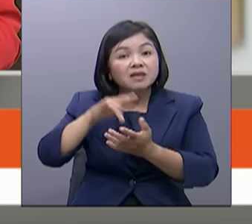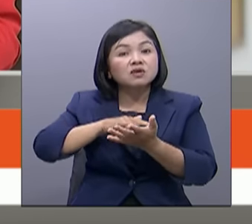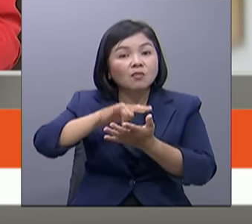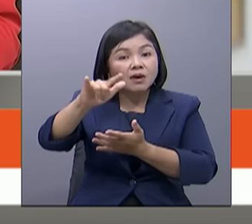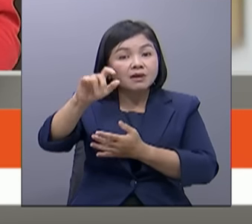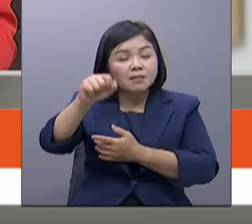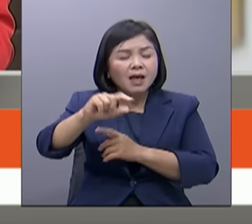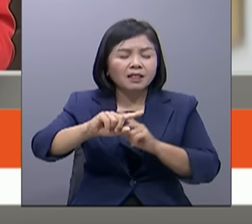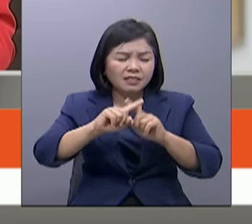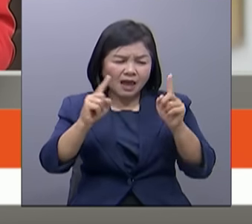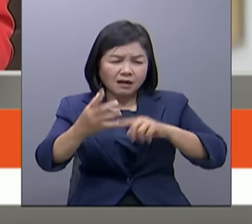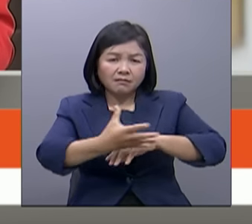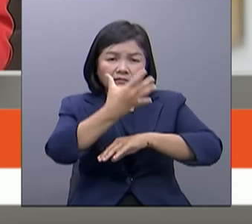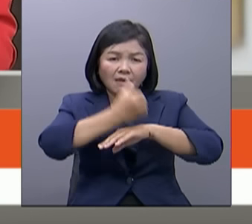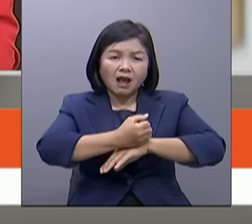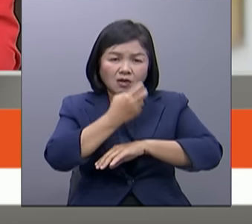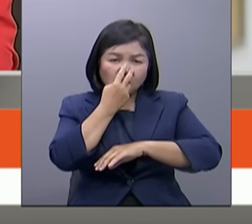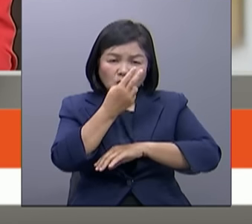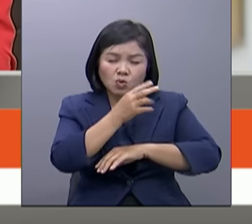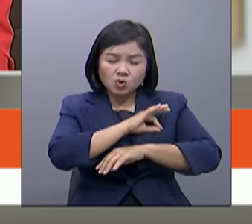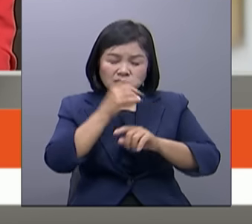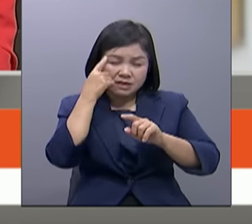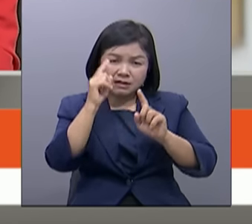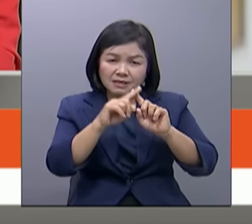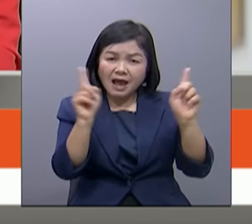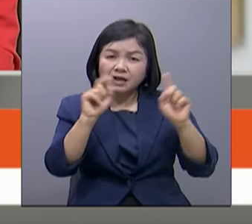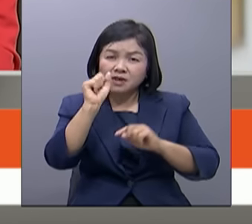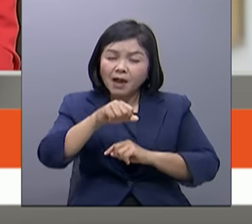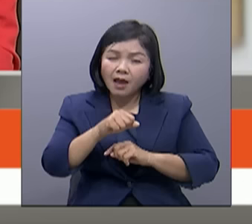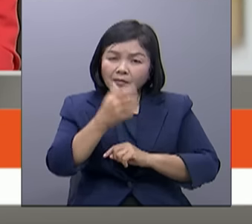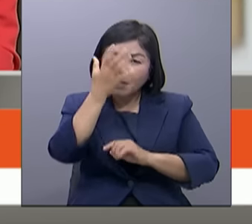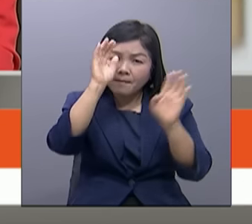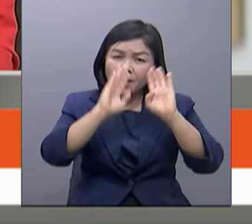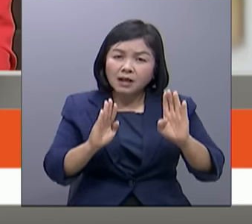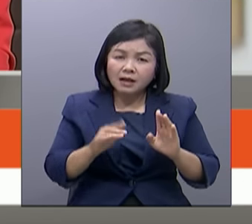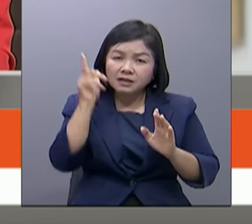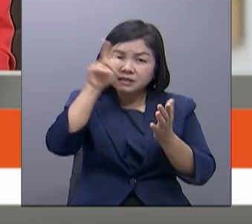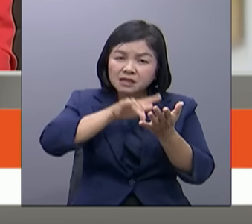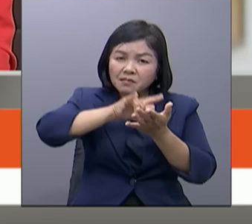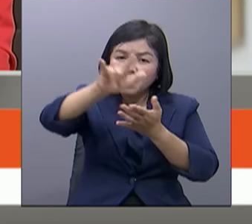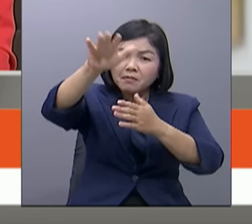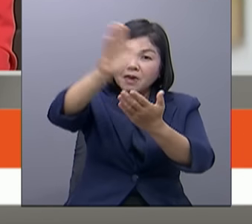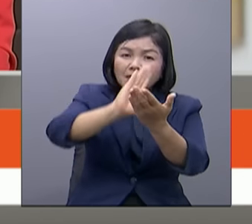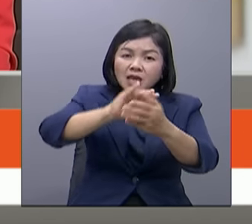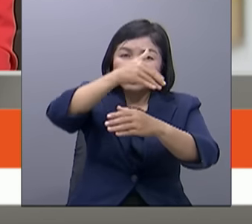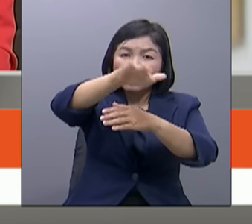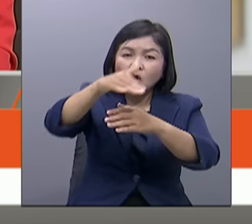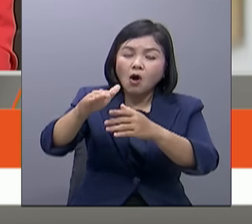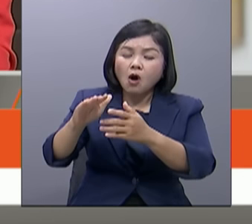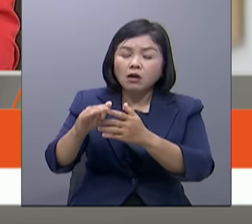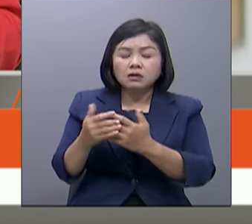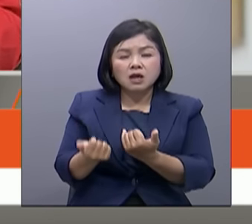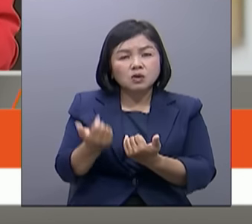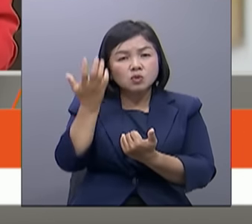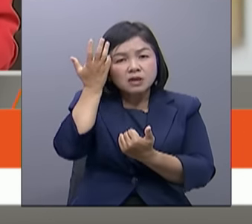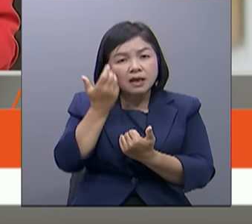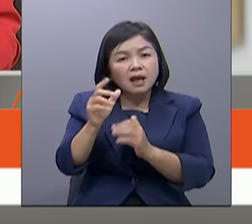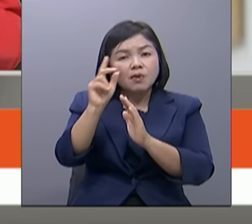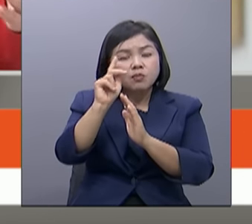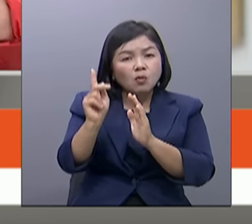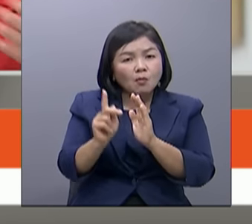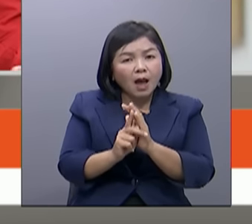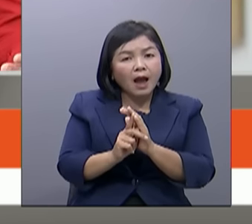งทางการเมืองก็จะมองที่ไม่เหมือนกับคุณธนพรเหมือนกันบอกว่าเอ๊ะการเดินทางไปอย่างเงี้ยไม่มั่นใจหรือเปล่าในเรื่องของคดีความตรงส่วนนี้เพราะว่าก่อนหน้านี้ก็เ